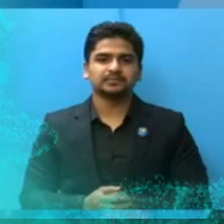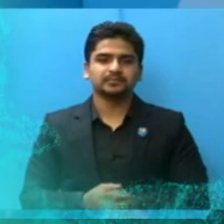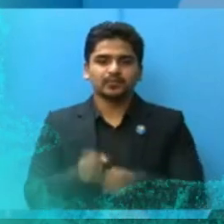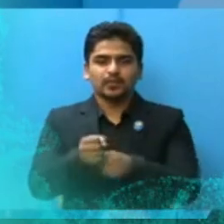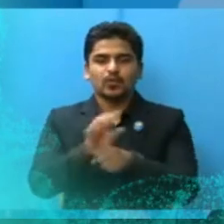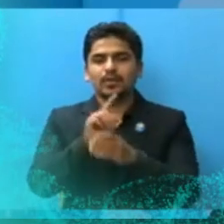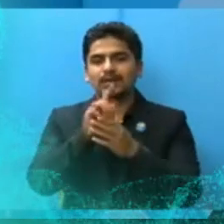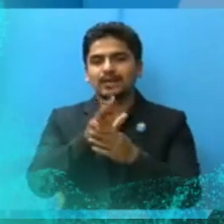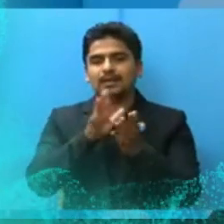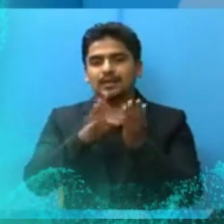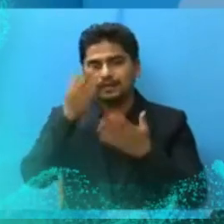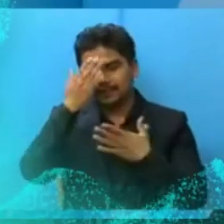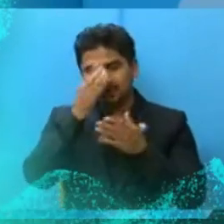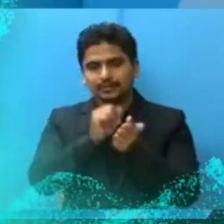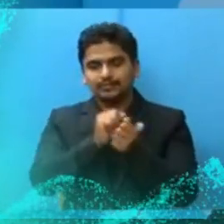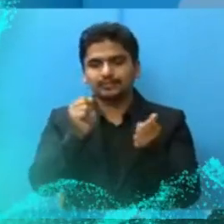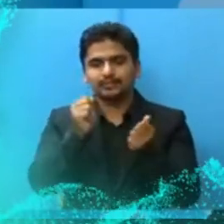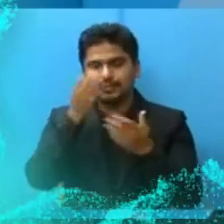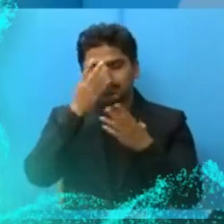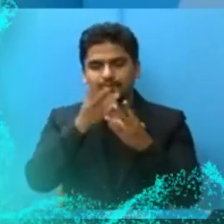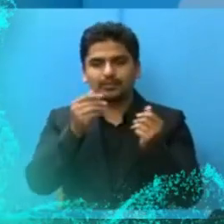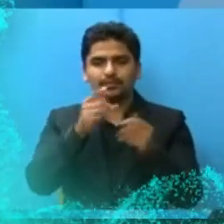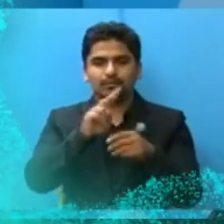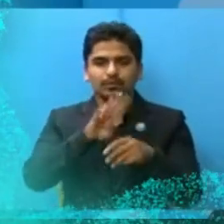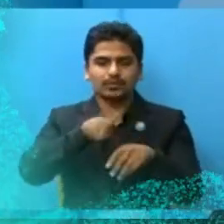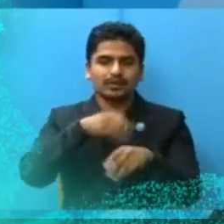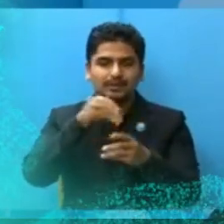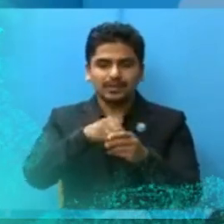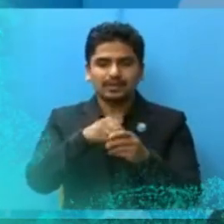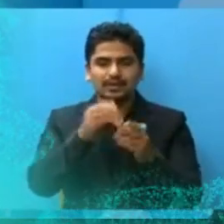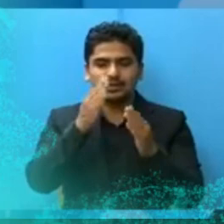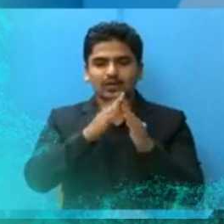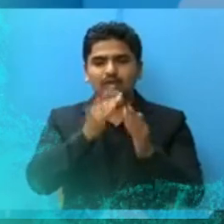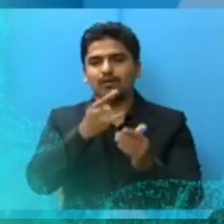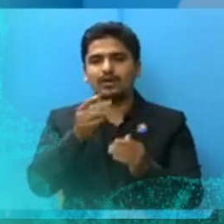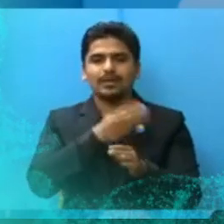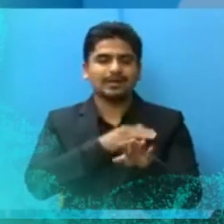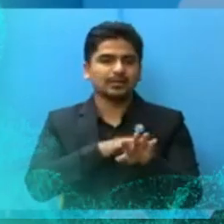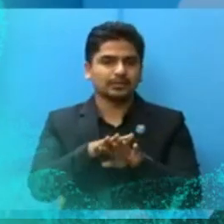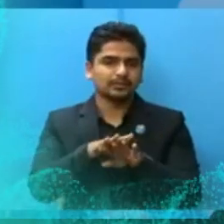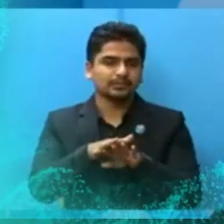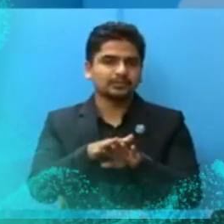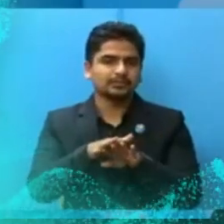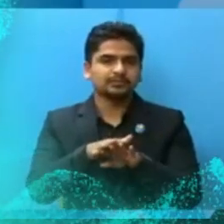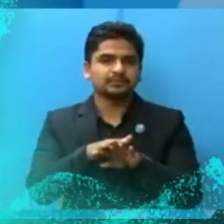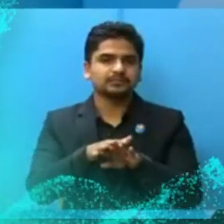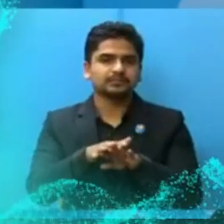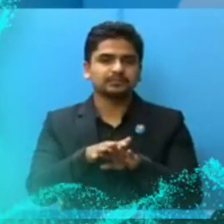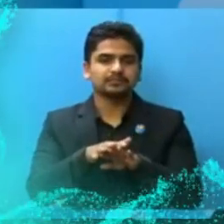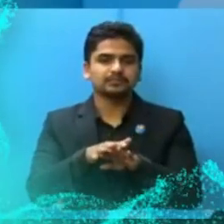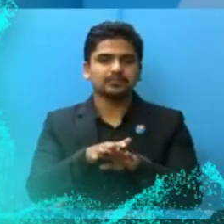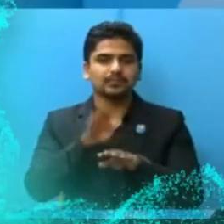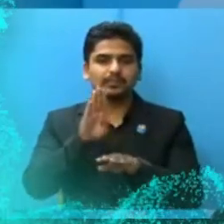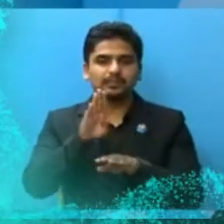कोविड 19 बाट संक्रमण मुक्त भई 24 घण्टामा डिस्चार्ज हुनुहुनेहरूको विवरण यस प्रकार छ।